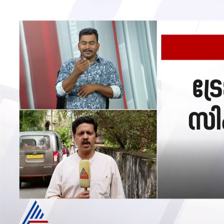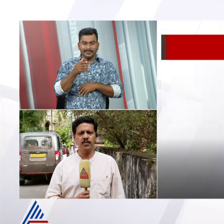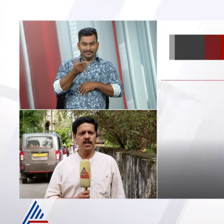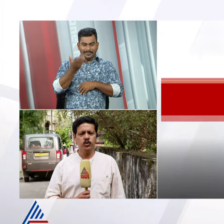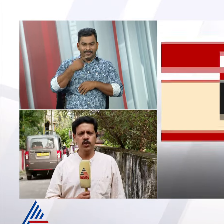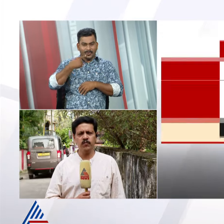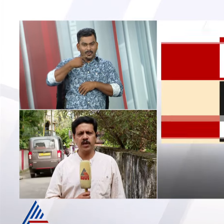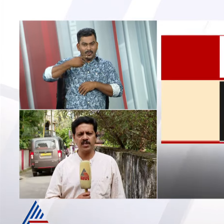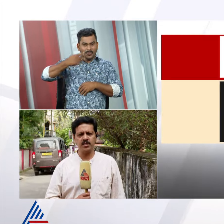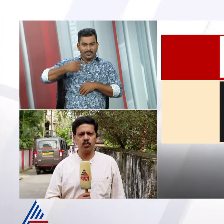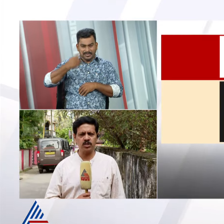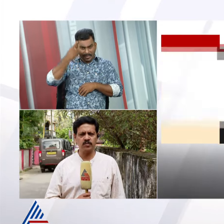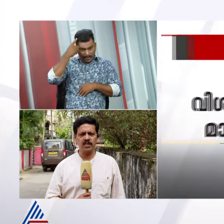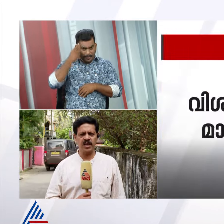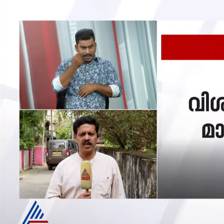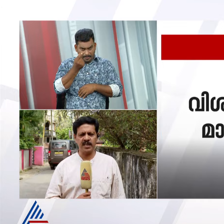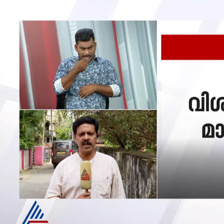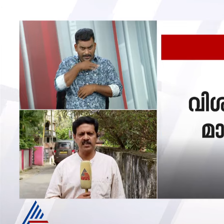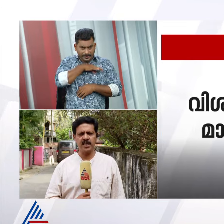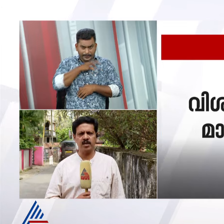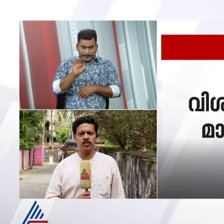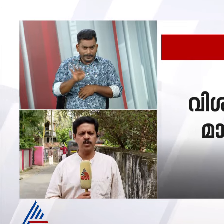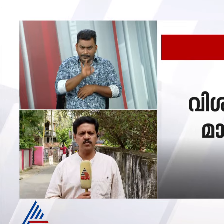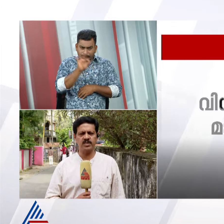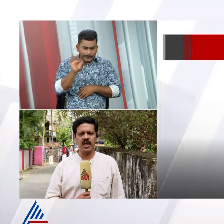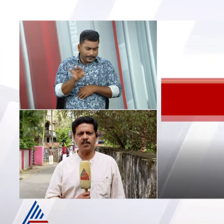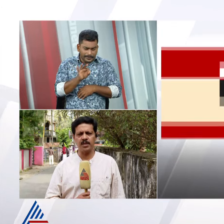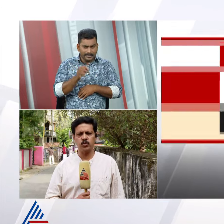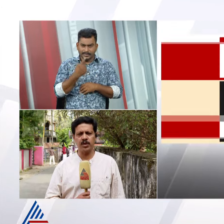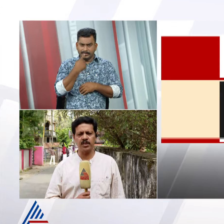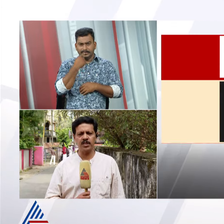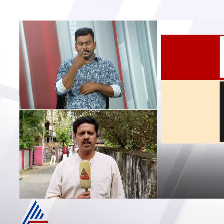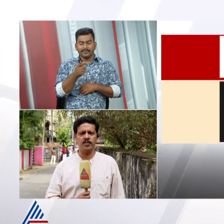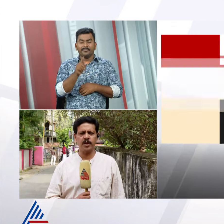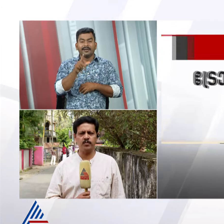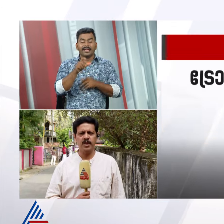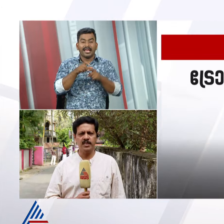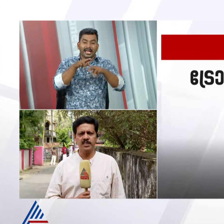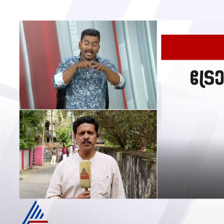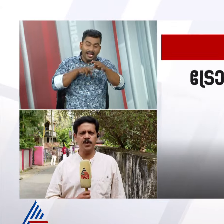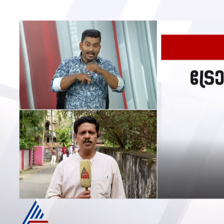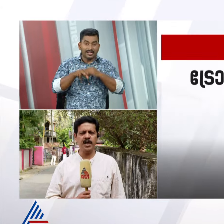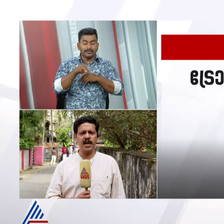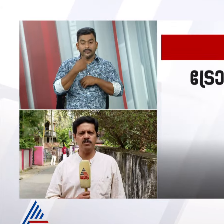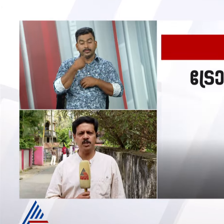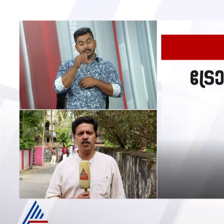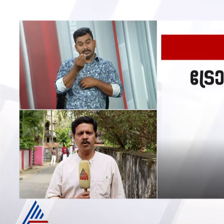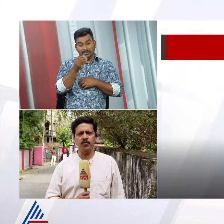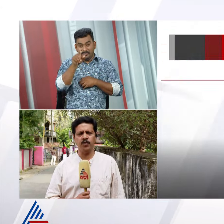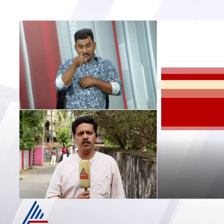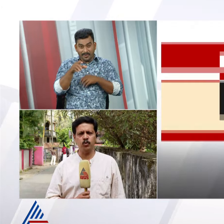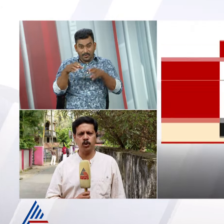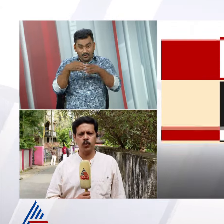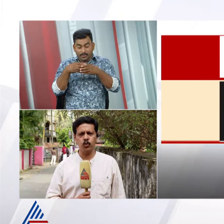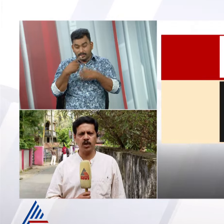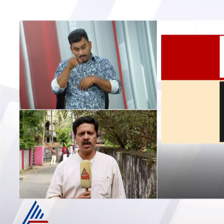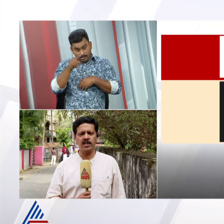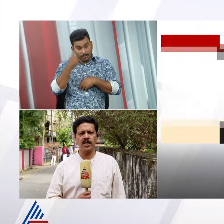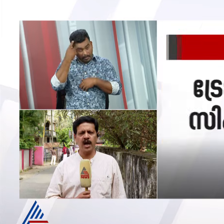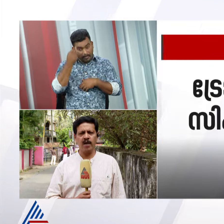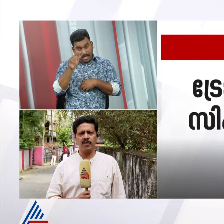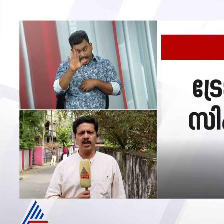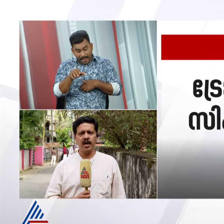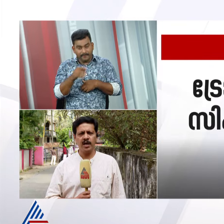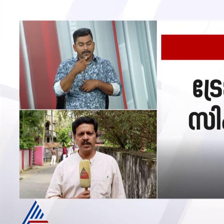സാധിച്ചിരിക്കുന്നു. കാരണം യു ഡി എഫ് കഴിഞ്ഞ കുറച്ച് ദിവസങ്ങളായി, അല്ലെങ്കിൽ കഴിഞ്ഞ രണ്ടോ മൂന്നോ ദിവസങ്ങളായി പറഞ്ഞുകൊണ്ടിരിക്കുന്നത് കൃത്യമായിട്ടും സി പി എം അനാവശ്യമായൊരു വിവാദം